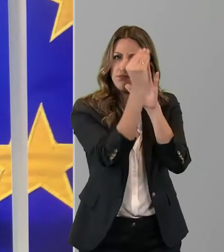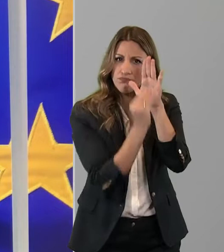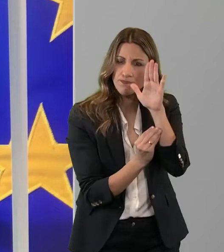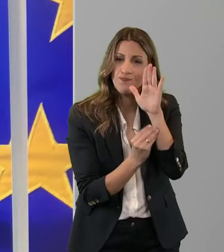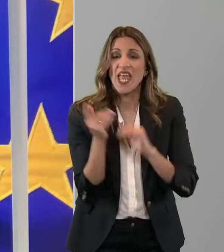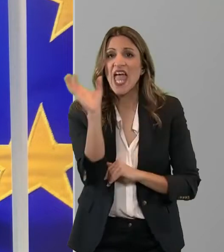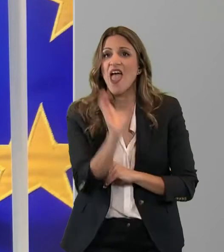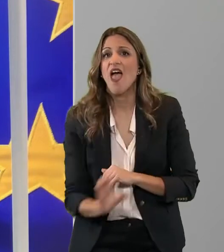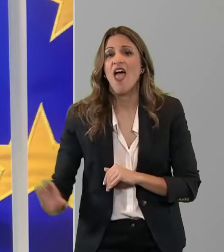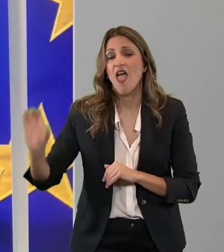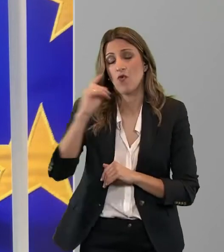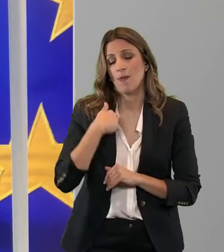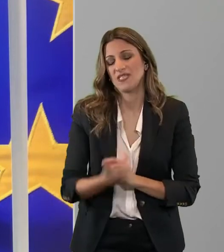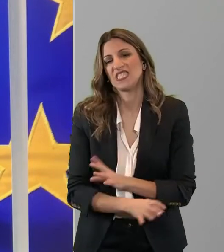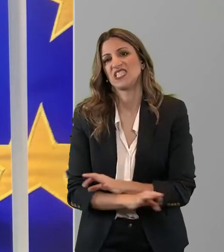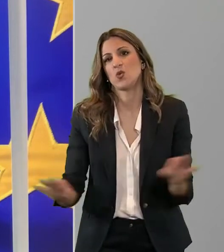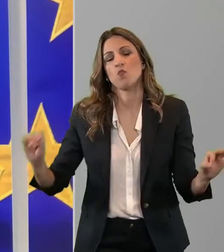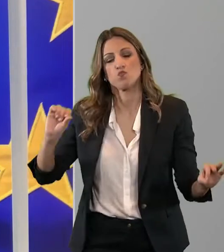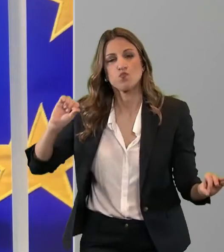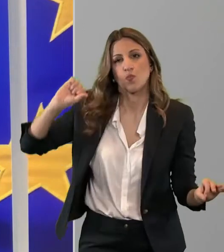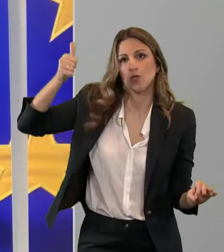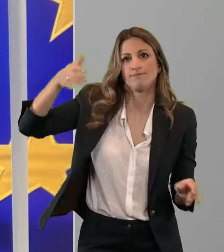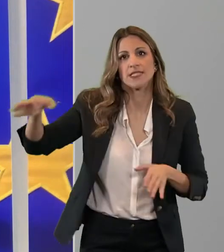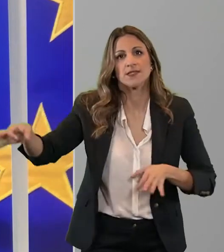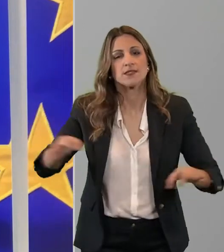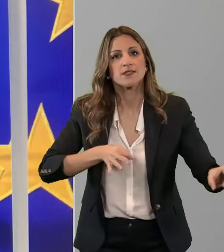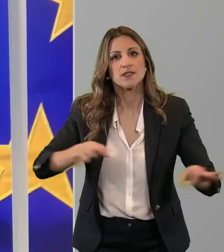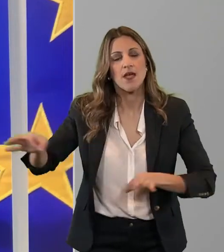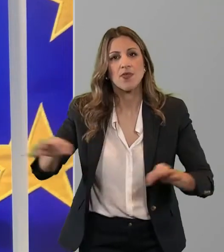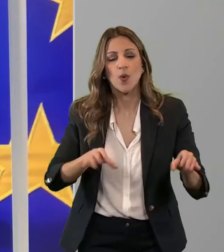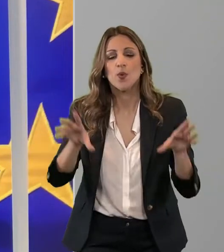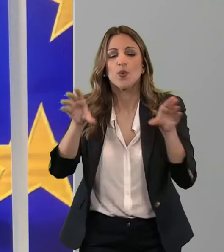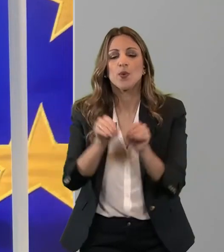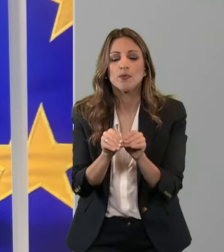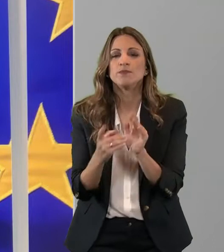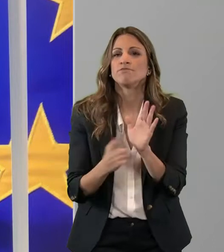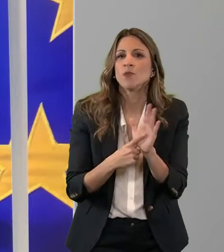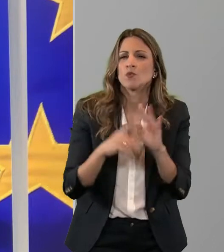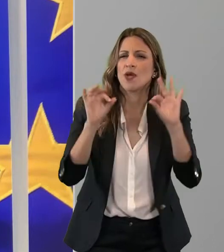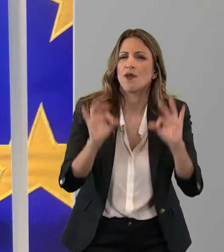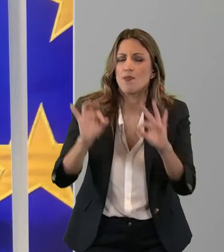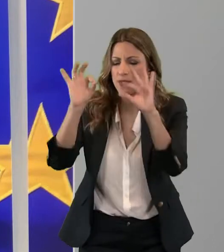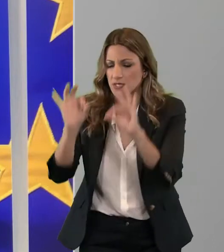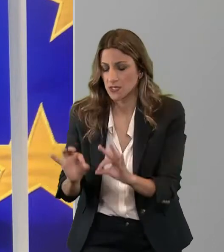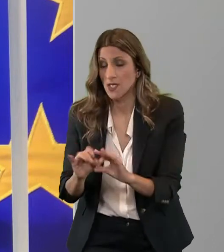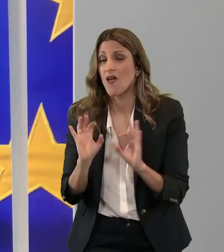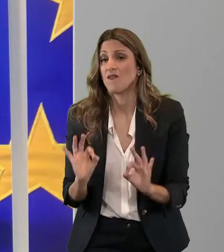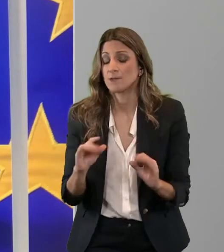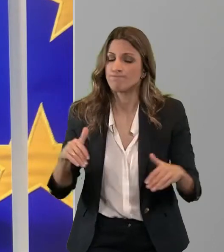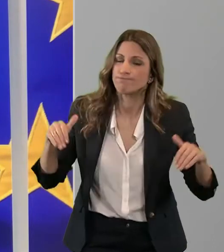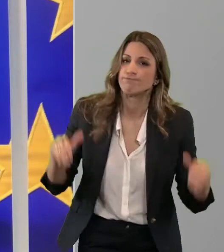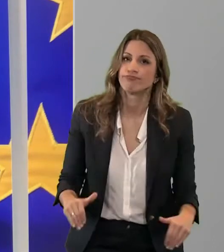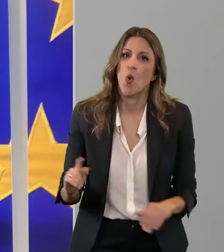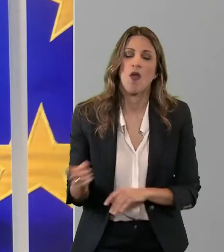Στην Ευρώπη είμαστε αδιαμφισβήτητα πρωτοπόροι στο σχεδιασμό ρυθμιστικών πλαισίων, που όμως σέβονται τα